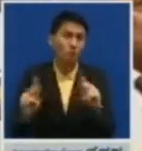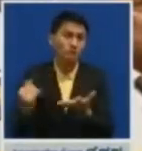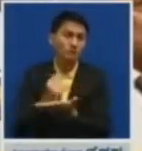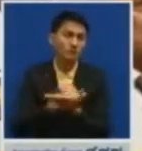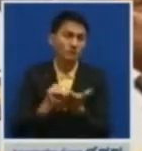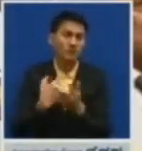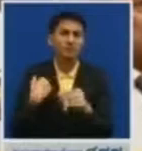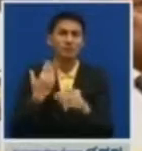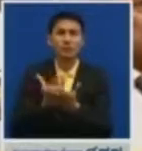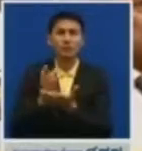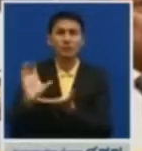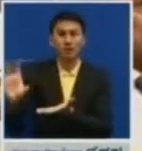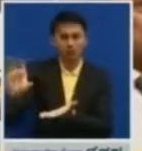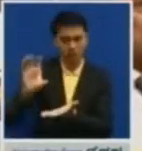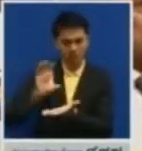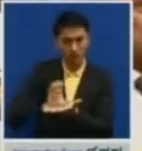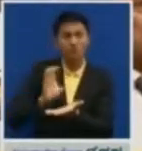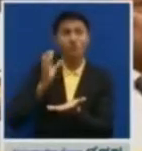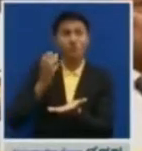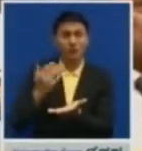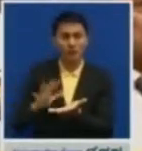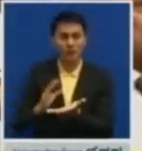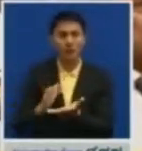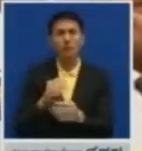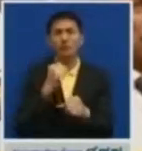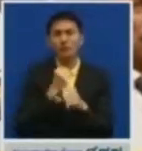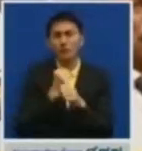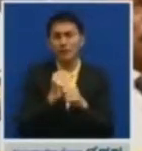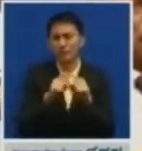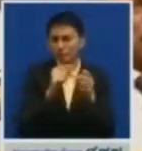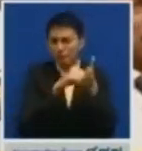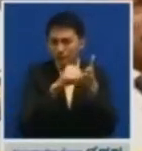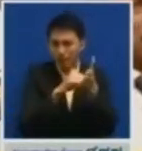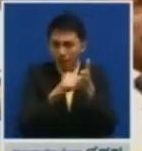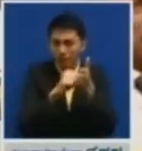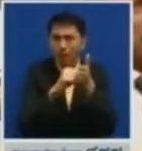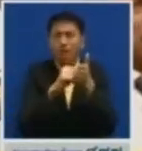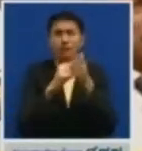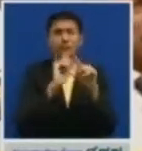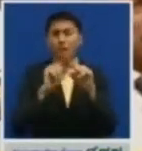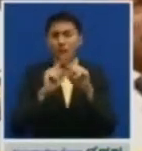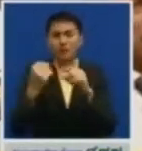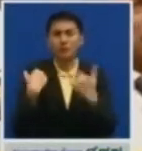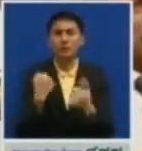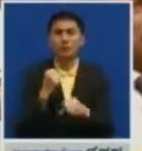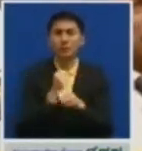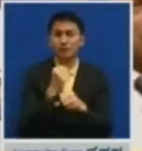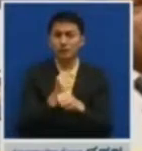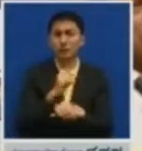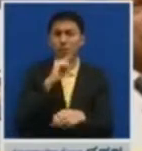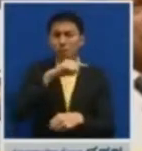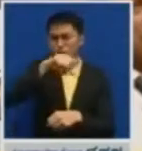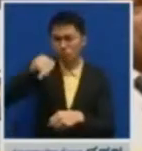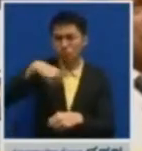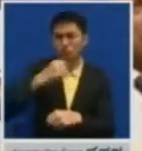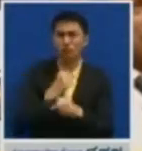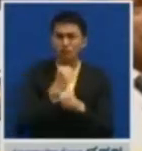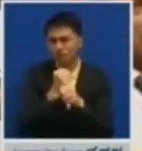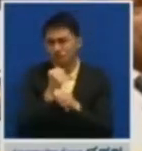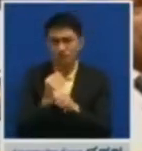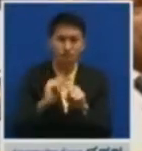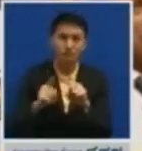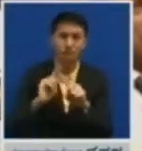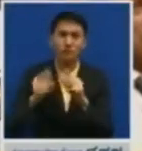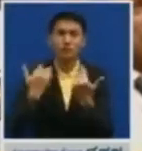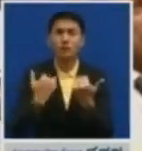งนะคะให้มาบูรณะพเนียดคล้องช้างช่วงระหว่างดำเนินการเนี่ยก็ได้มีการ